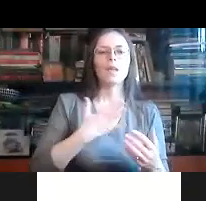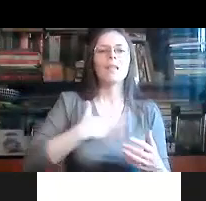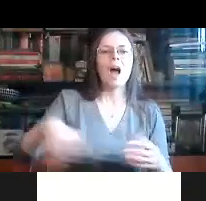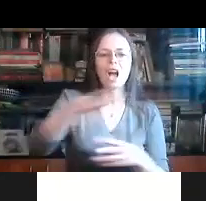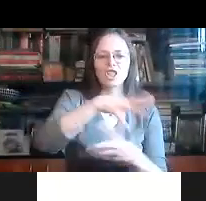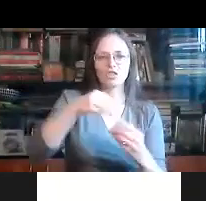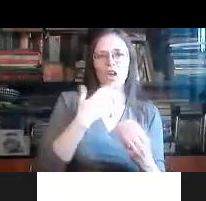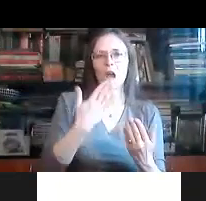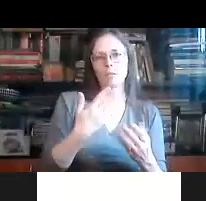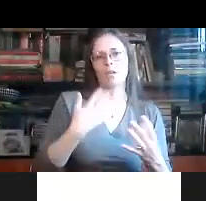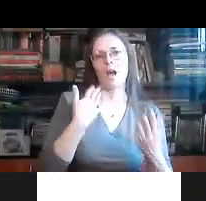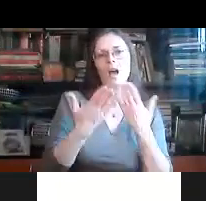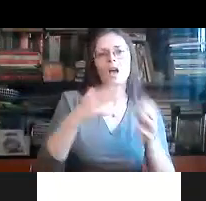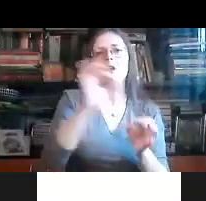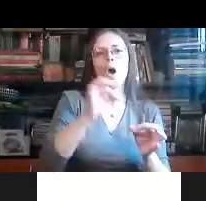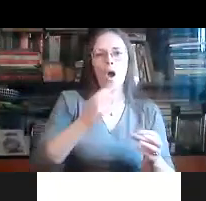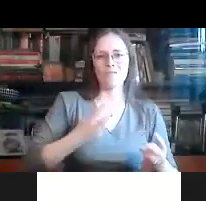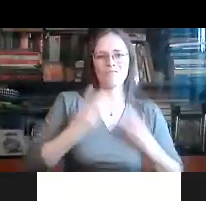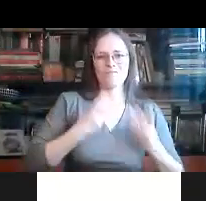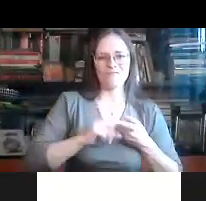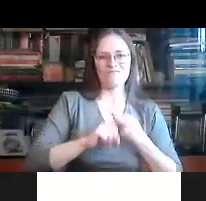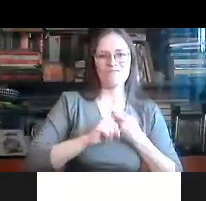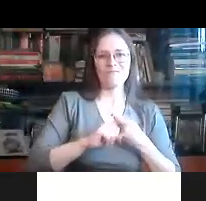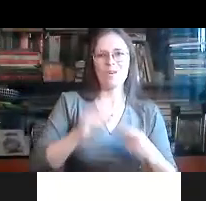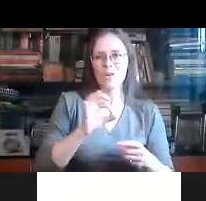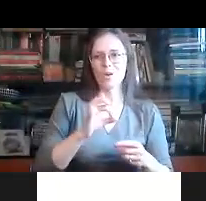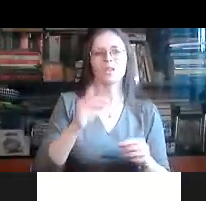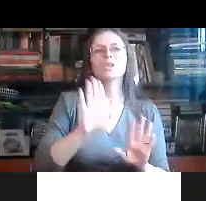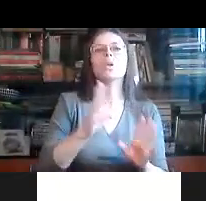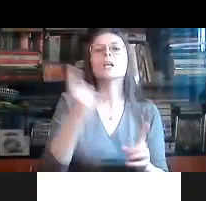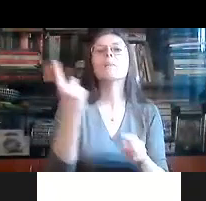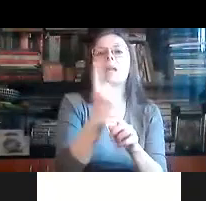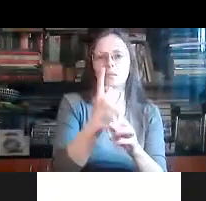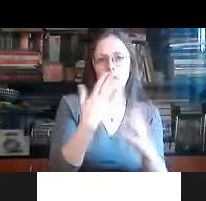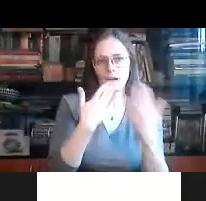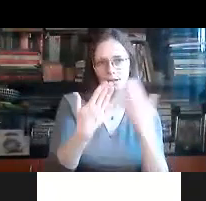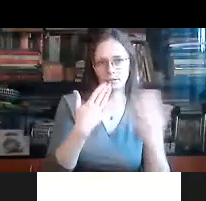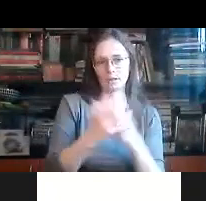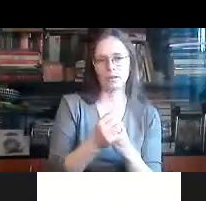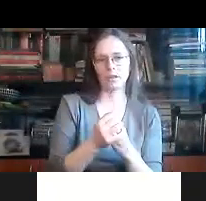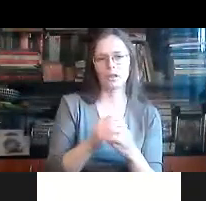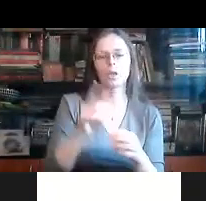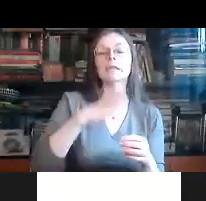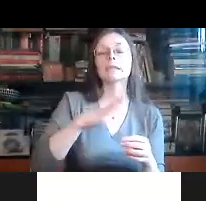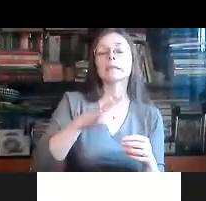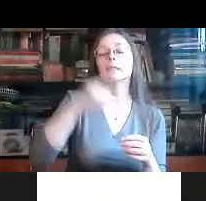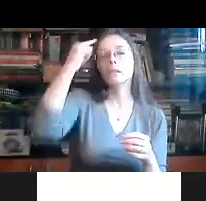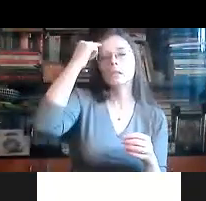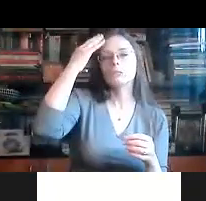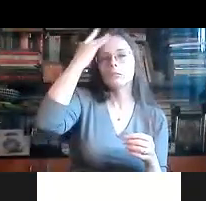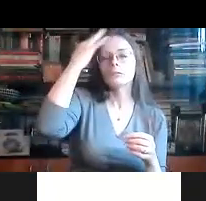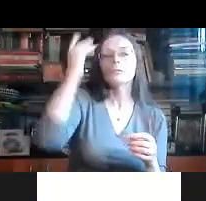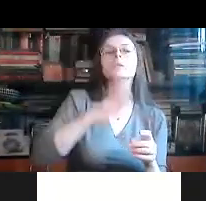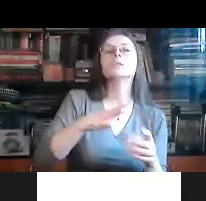задумывались, это только первая беседа, а задумывались они, чтобы мы могли пригласить специалистов из разных сфер. Кино